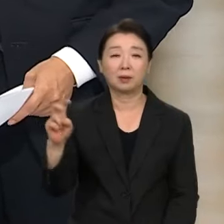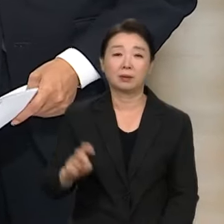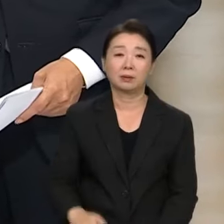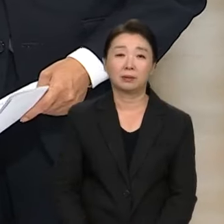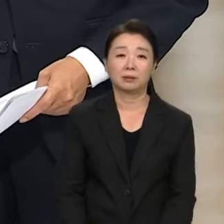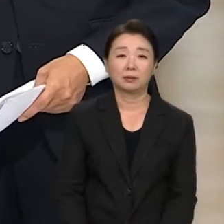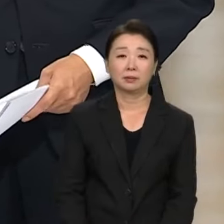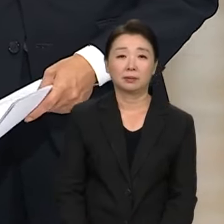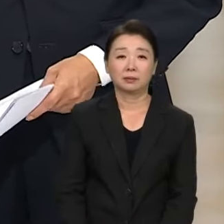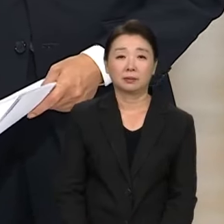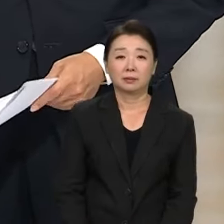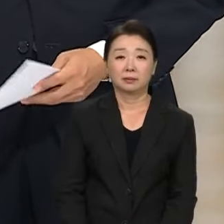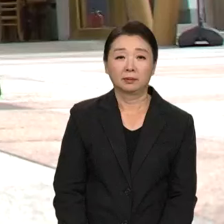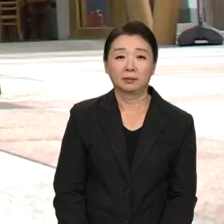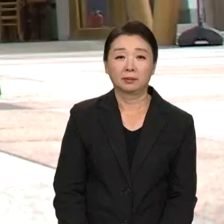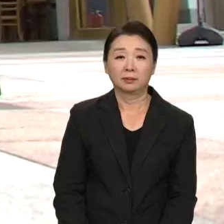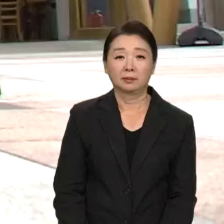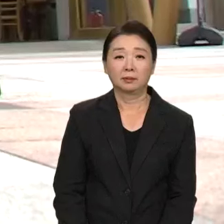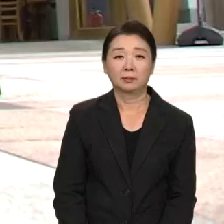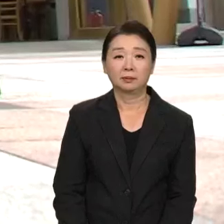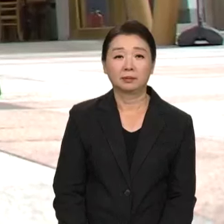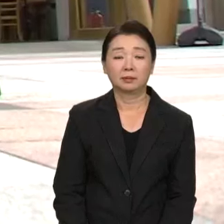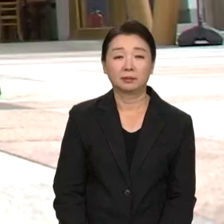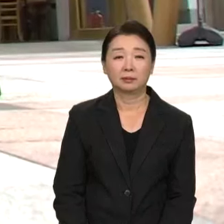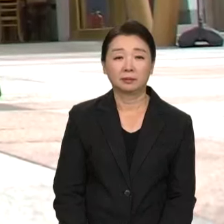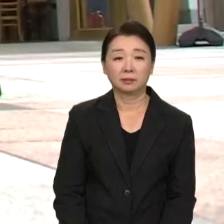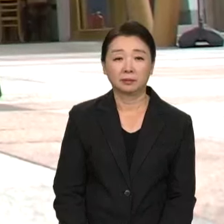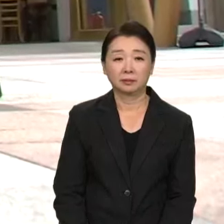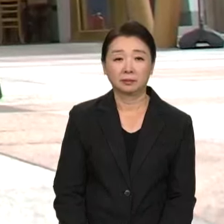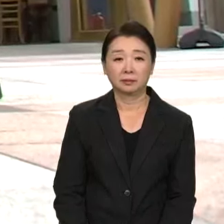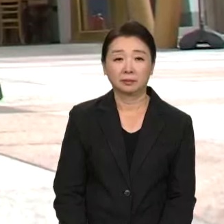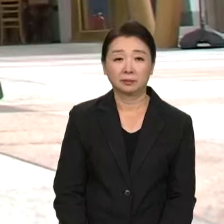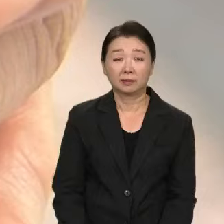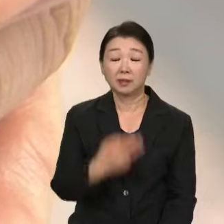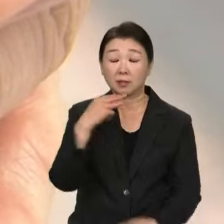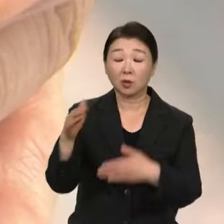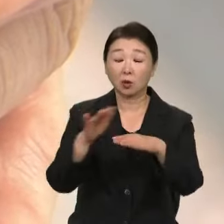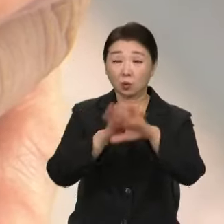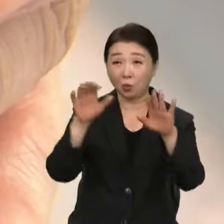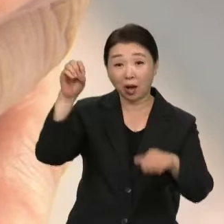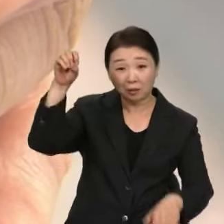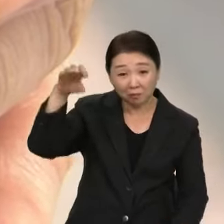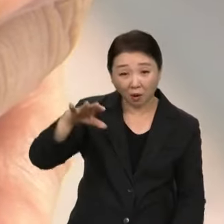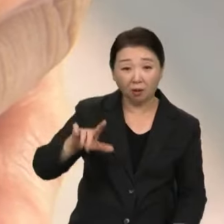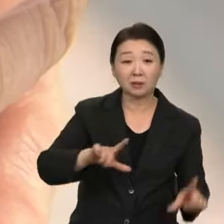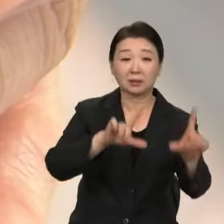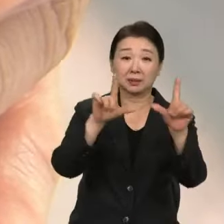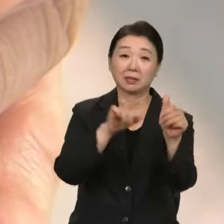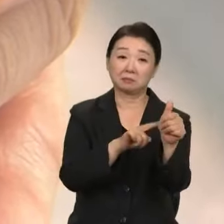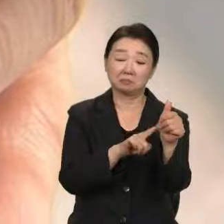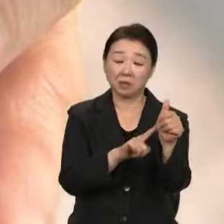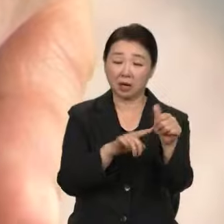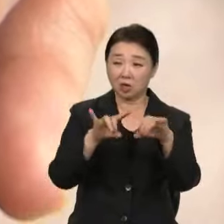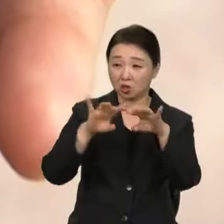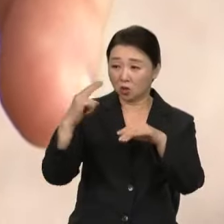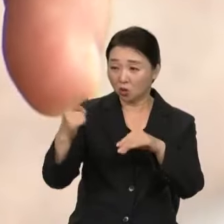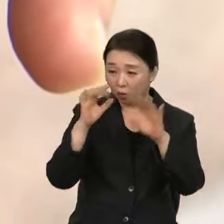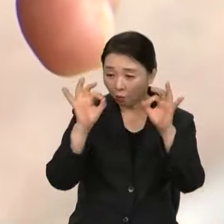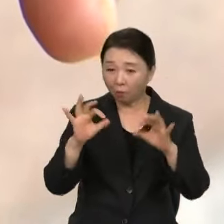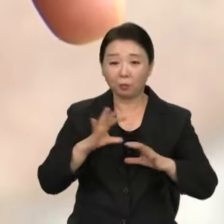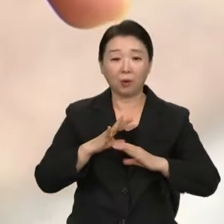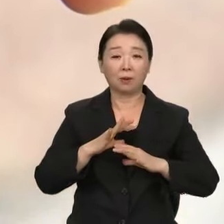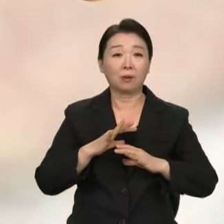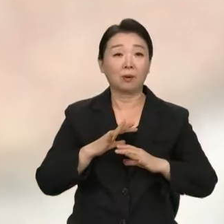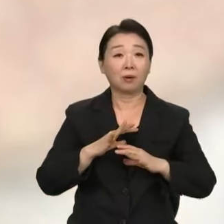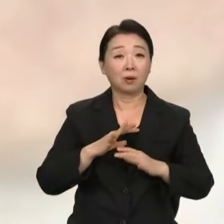정하람 기자입니다 경기도 광명이 사는 성영록 씨는 지난달 전기 요금을 보고 깜짝